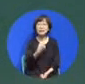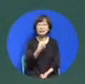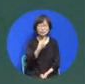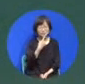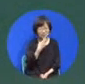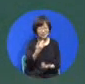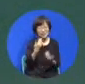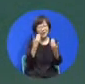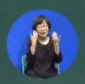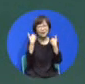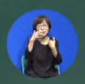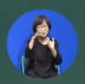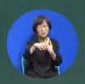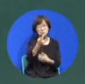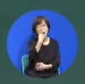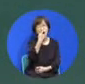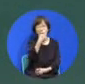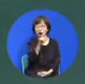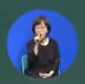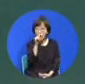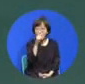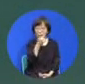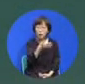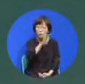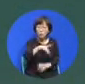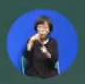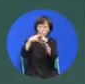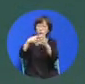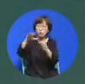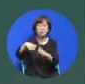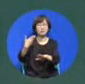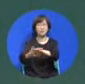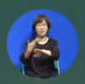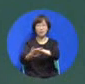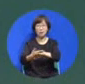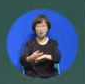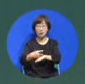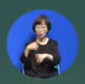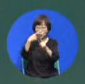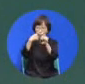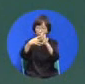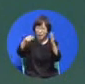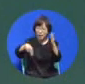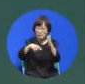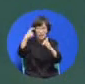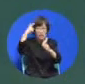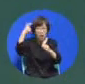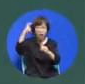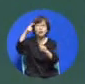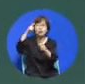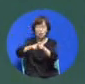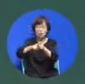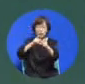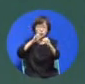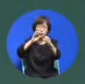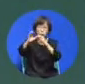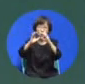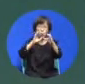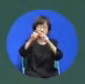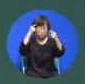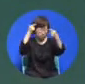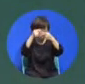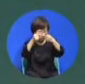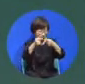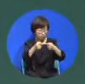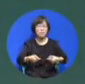하지만은 학교에서 하는 거하고 또 다르잖아요. 영적인 소통이 필요하니까요. Of course, people can try to do that within the schools,